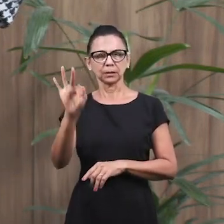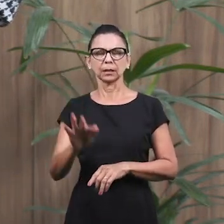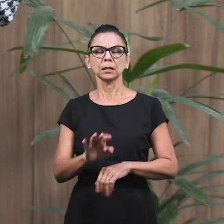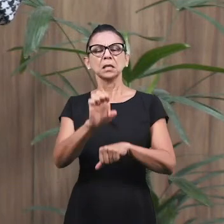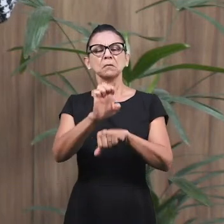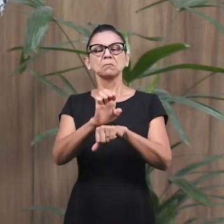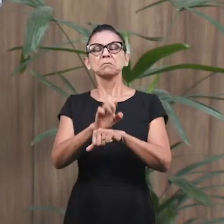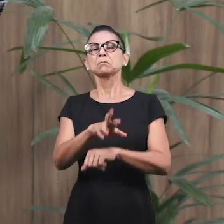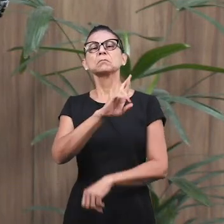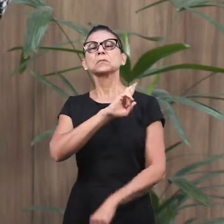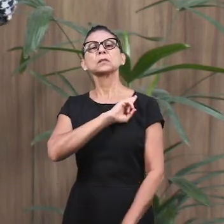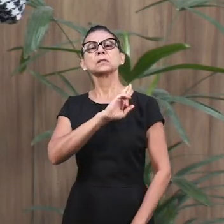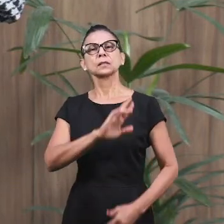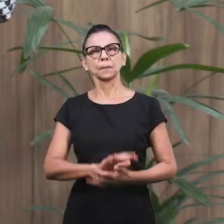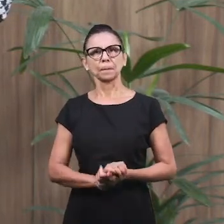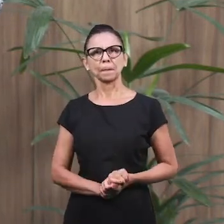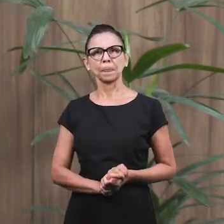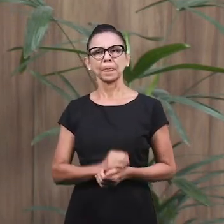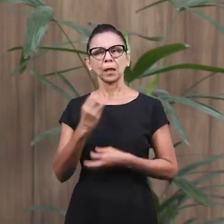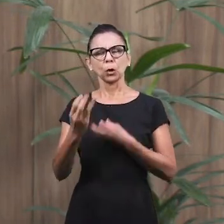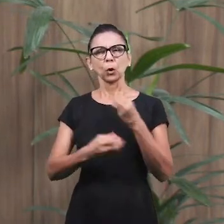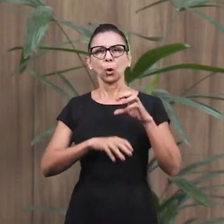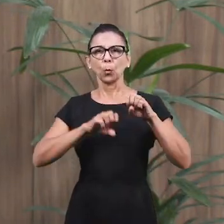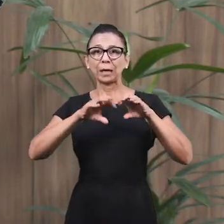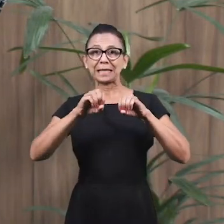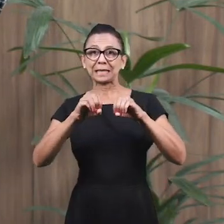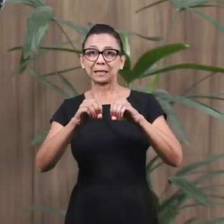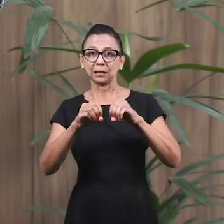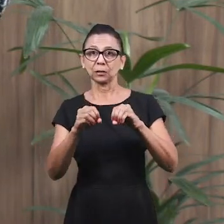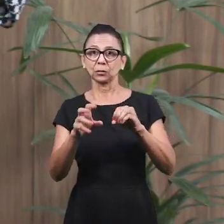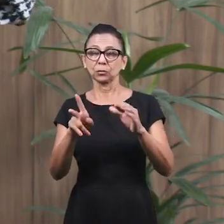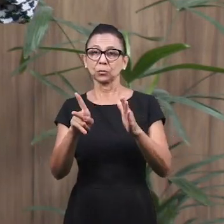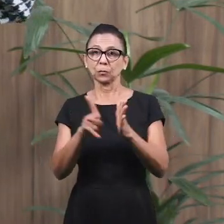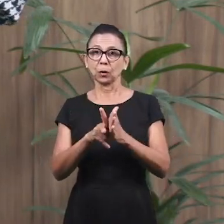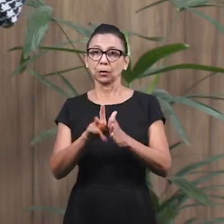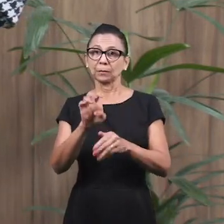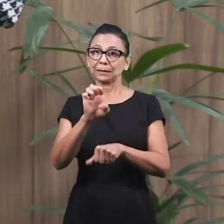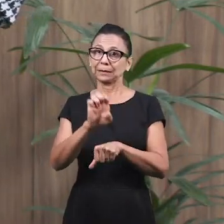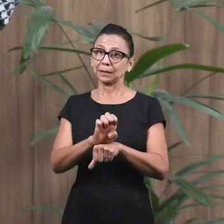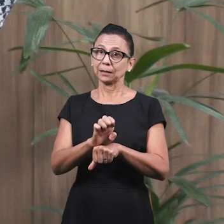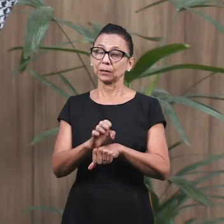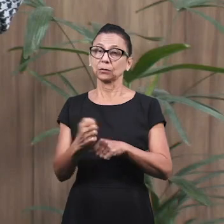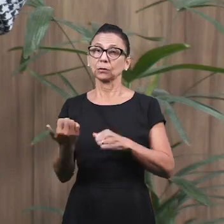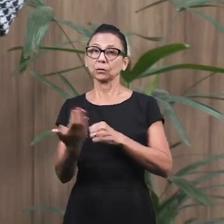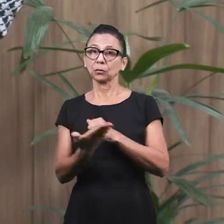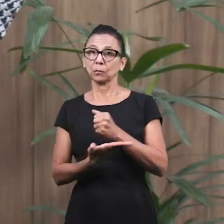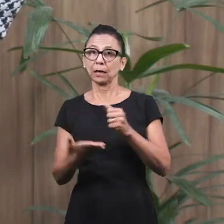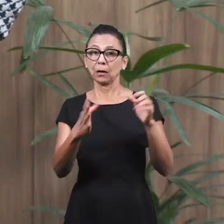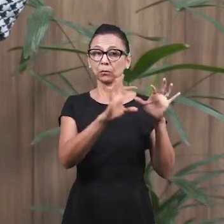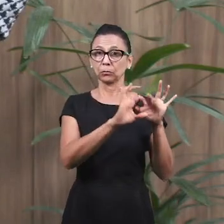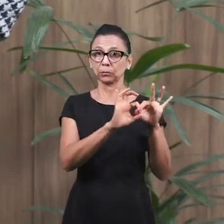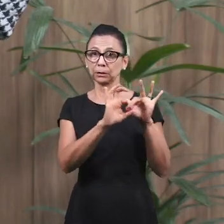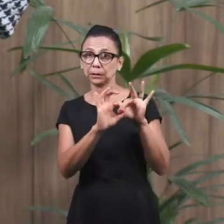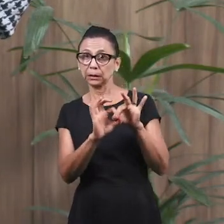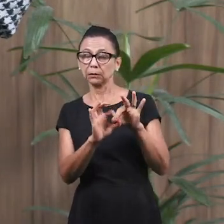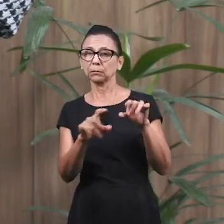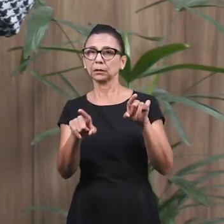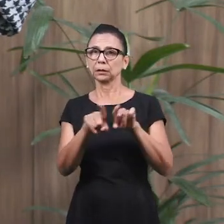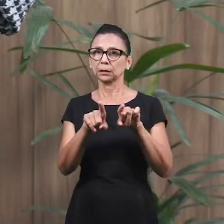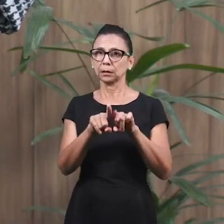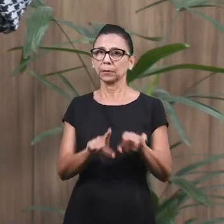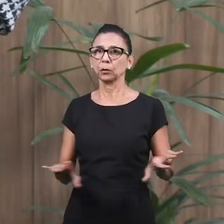говорим о средних школах и институтах Но за что же отвечают штаты?